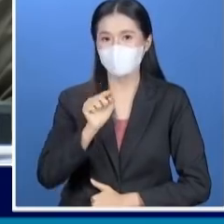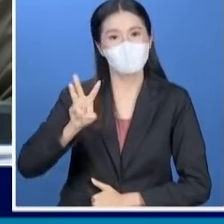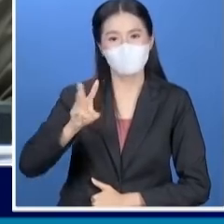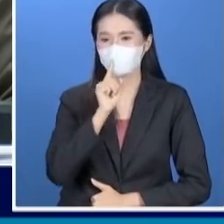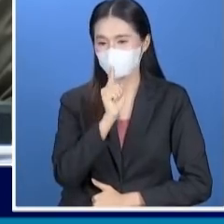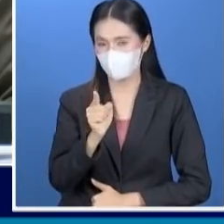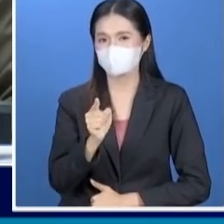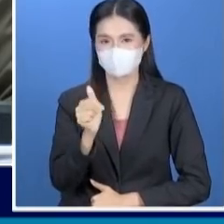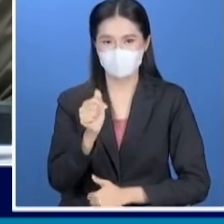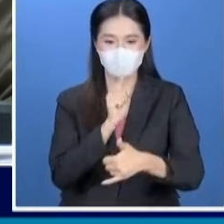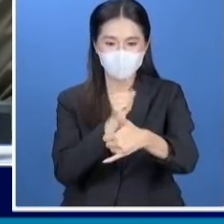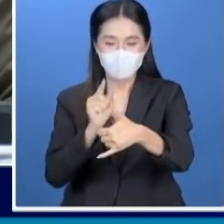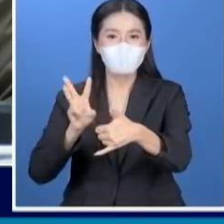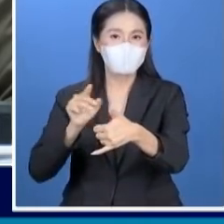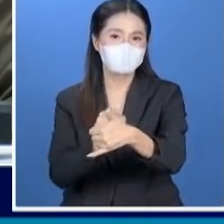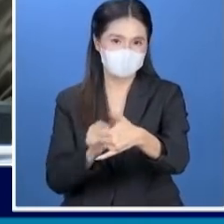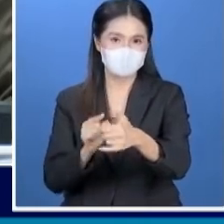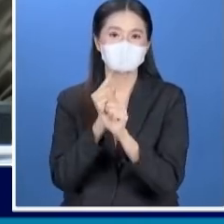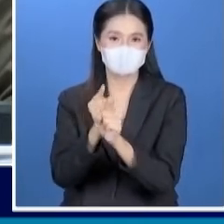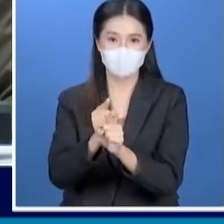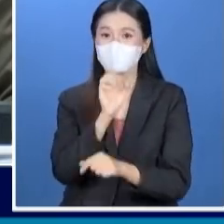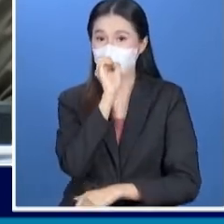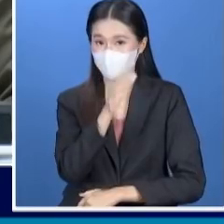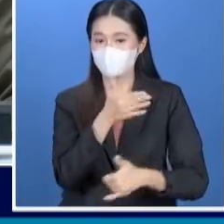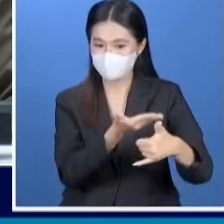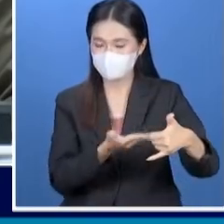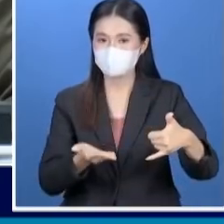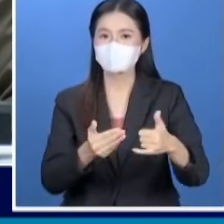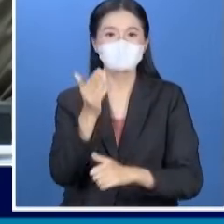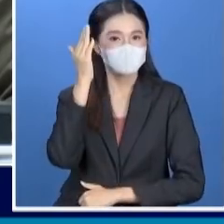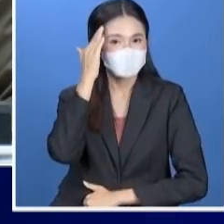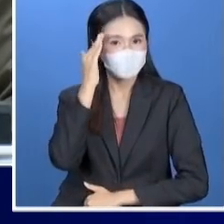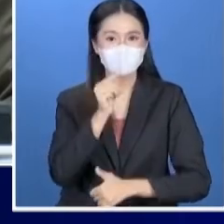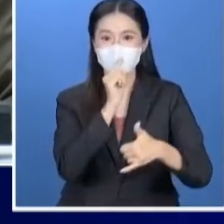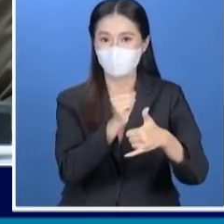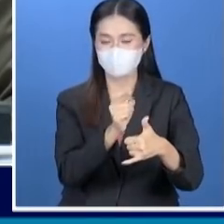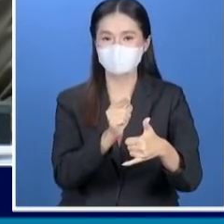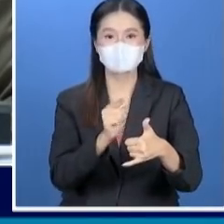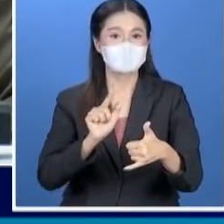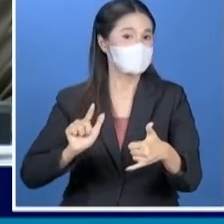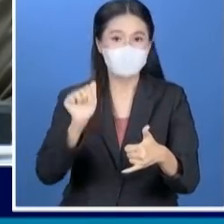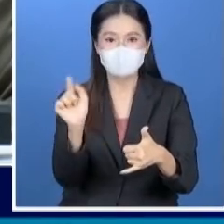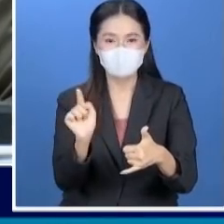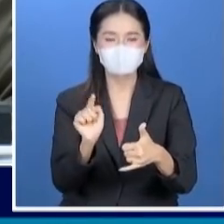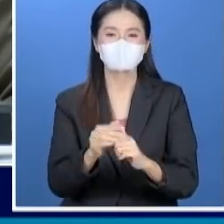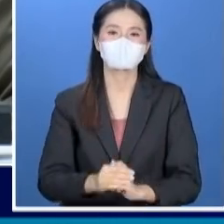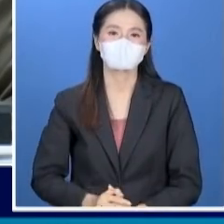6คนนะครับตามข้อกล่าวหาที่ได้แจ้งให้แต่ละคนนะครับโดยข้อหาหลัก